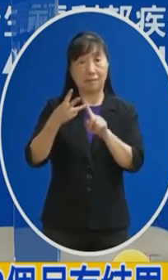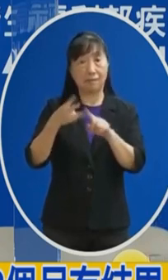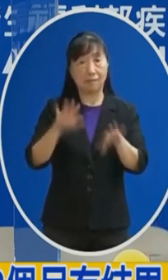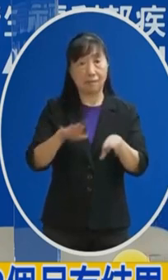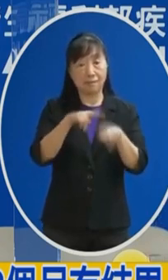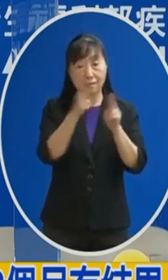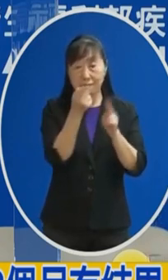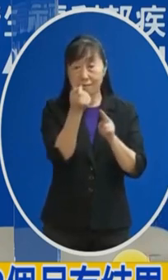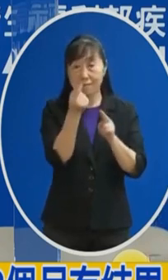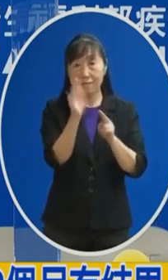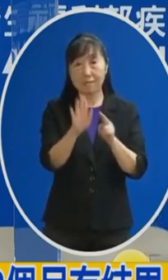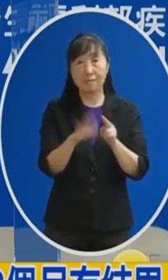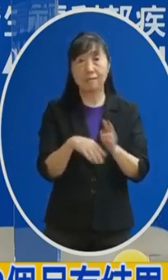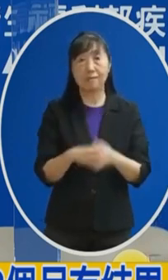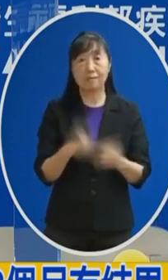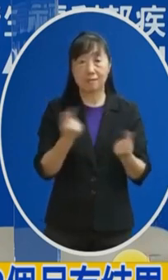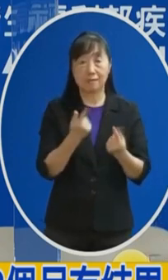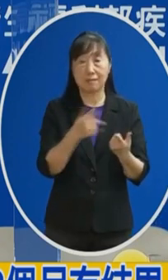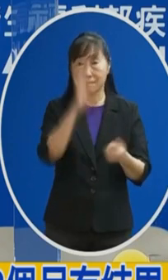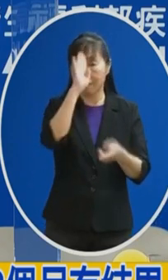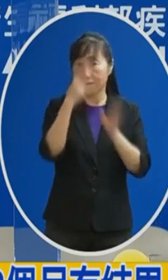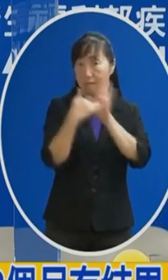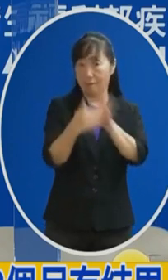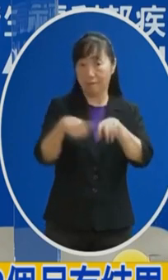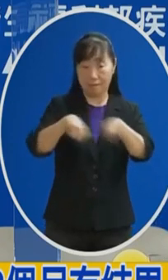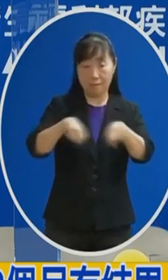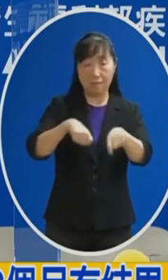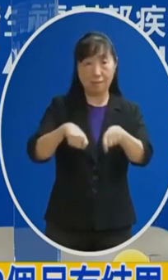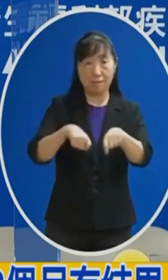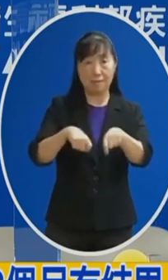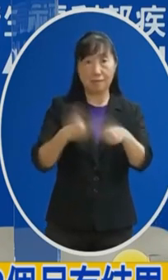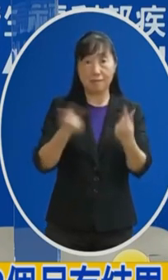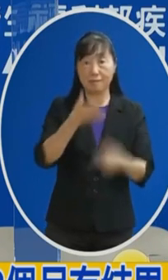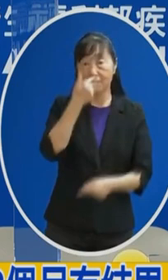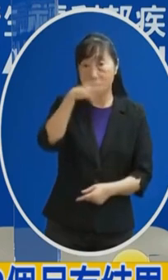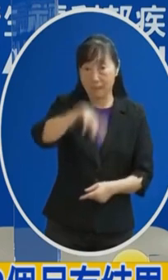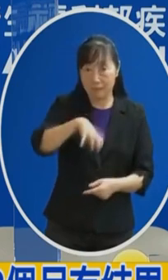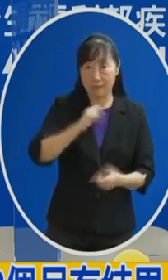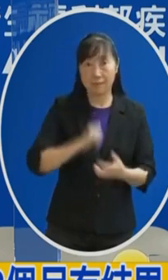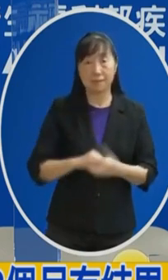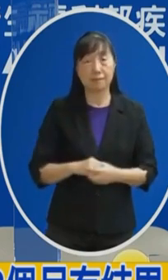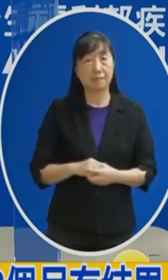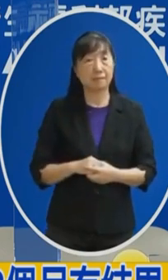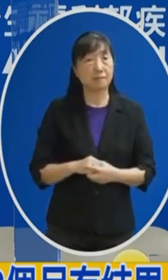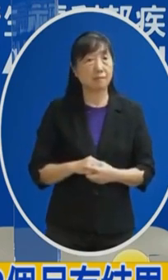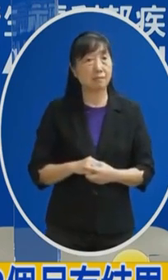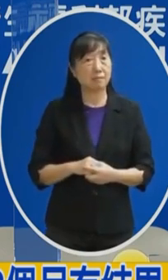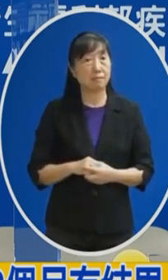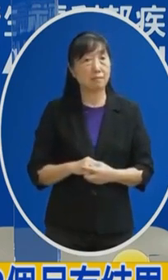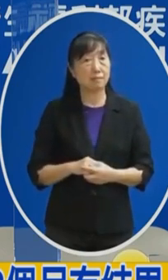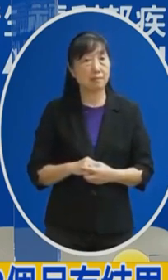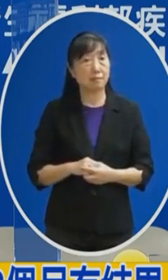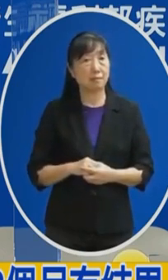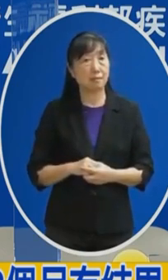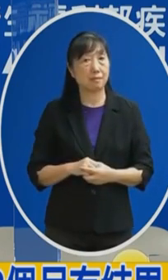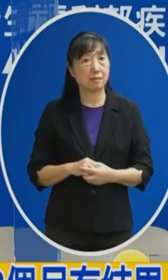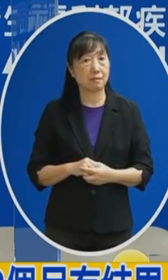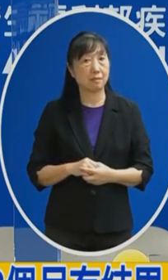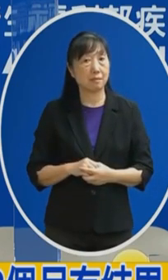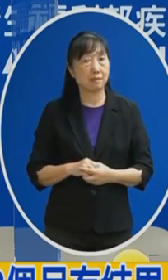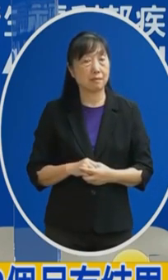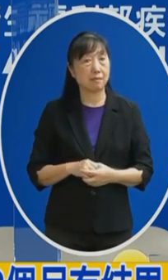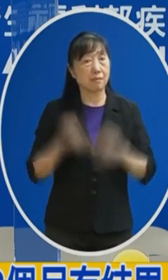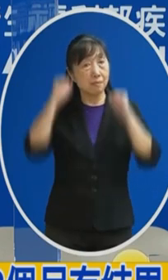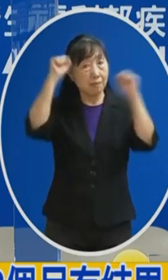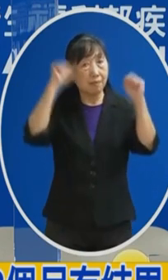有的这个相关防疫措施，不管是餐厅或是这个运动